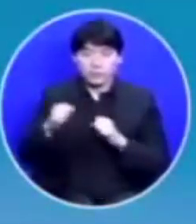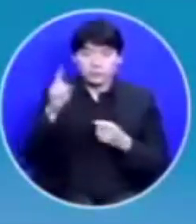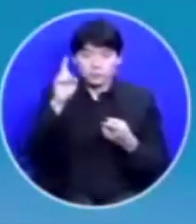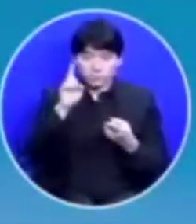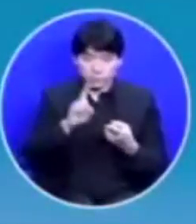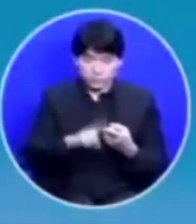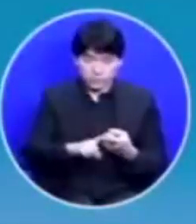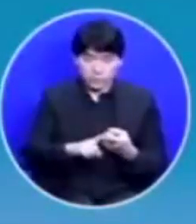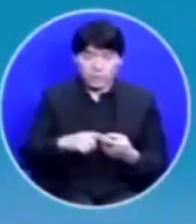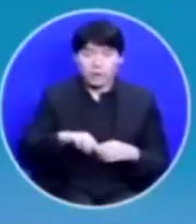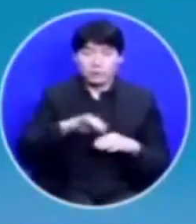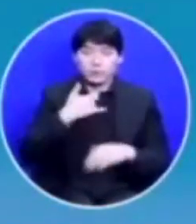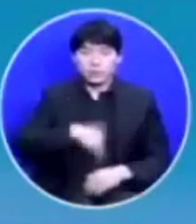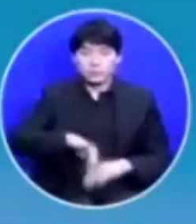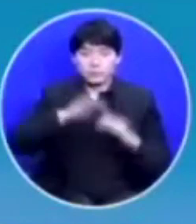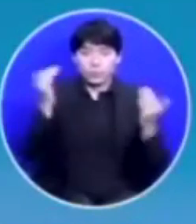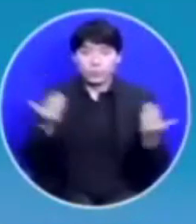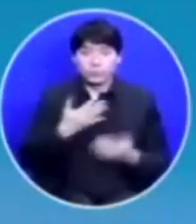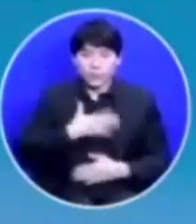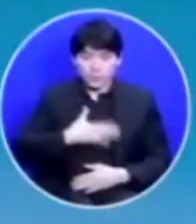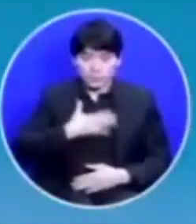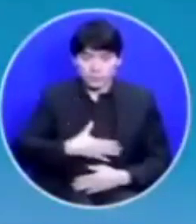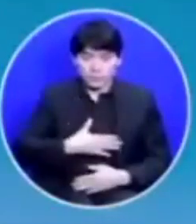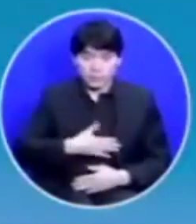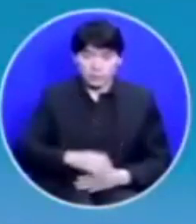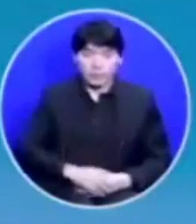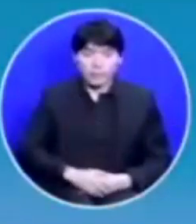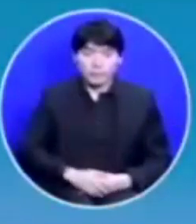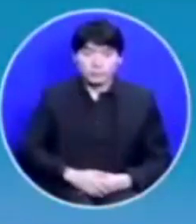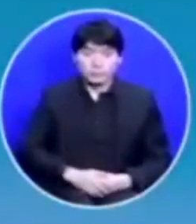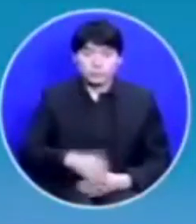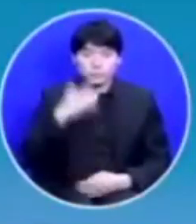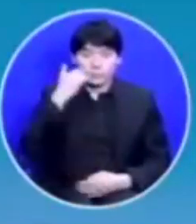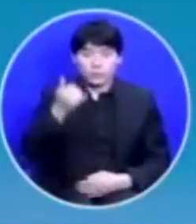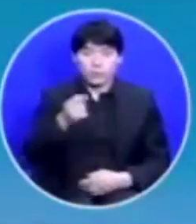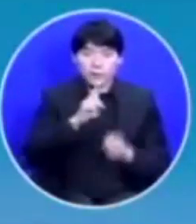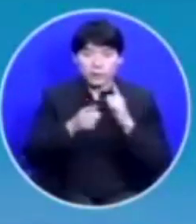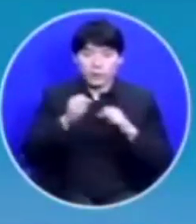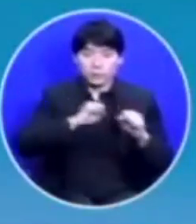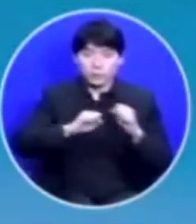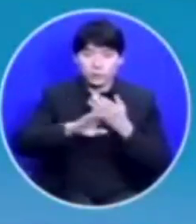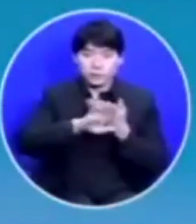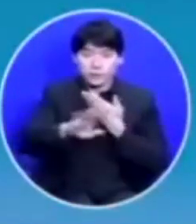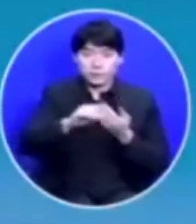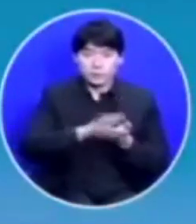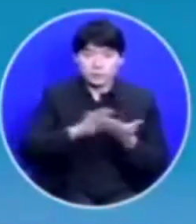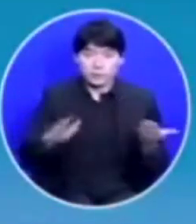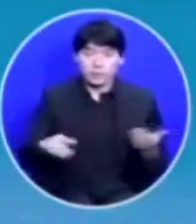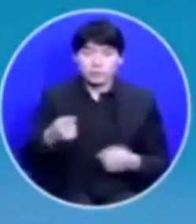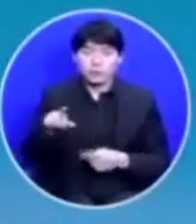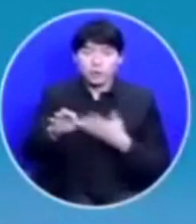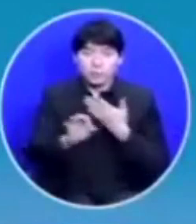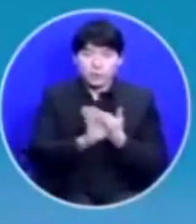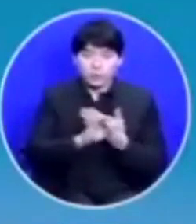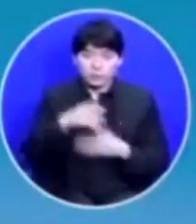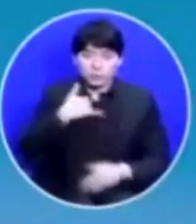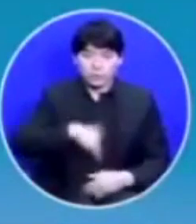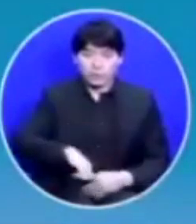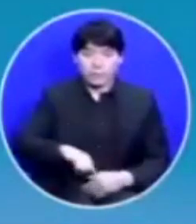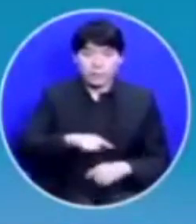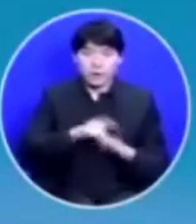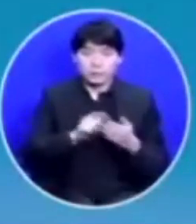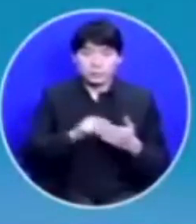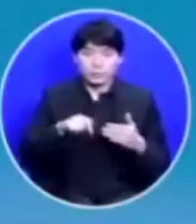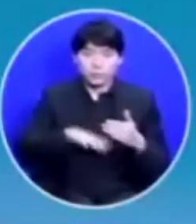알아요 부모가 말하는 것과 실제로 사는게 달라요 그러면 자네들의 마음에 분노가